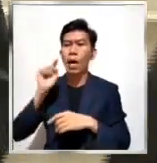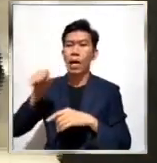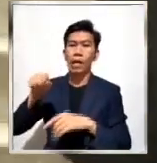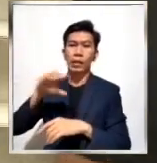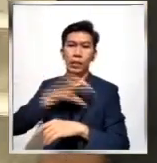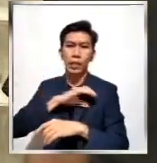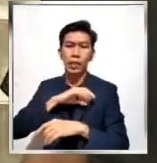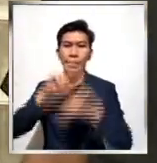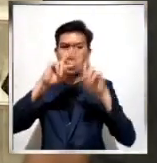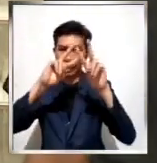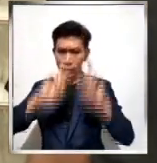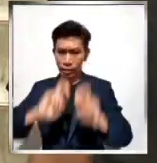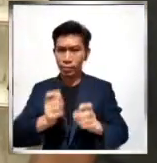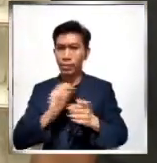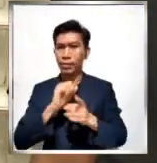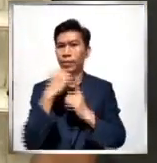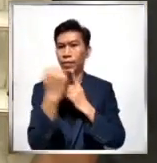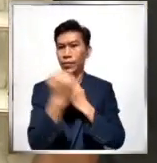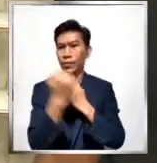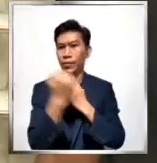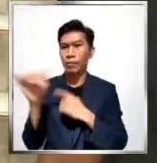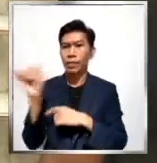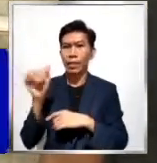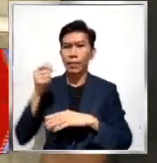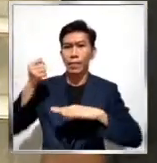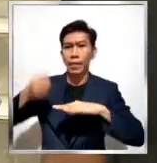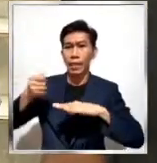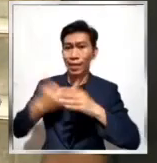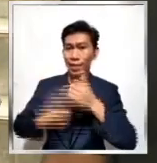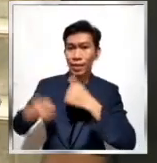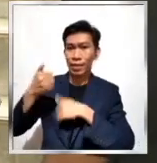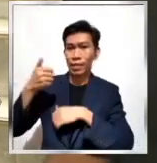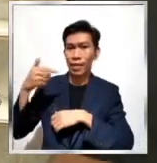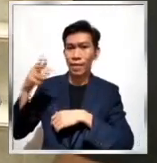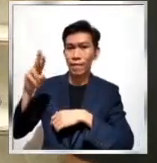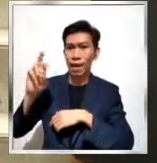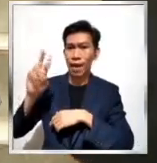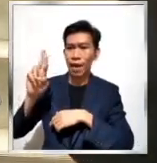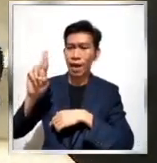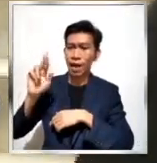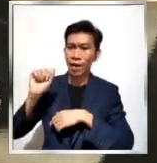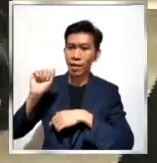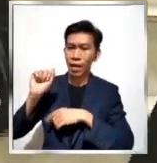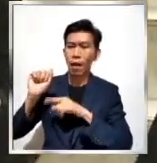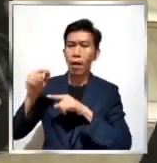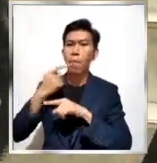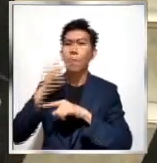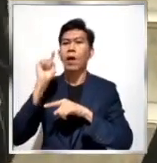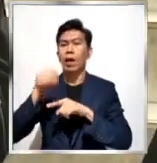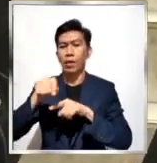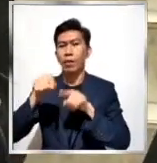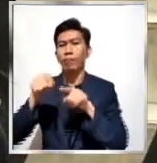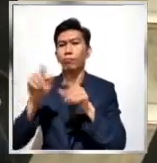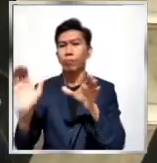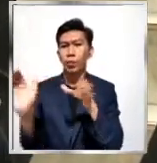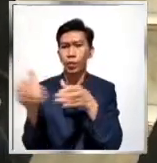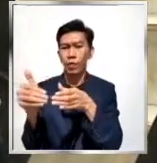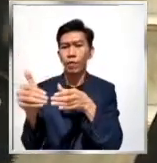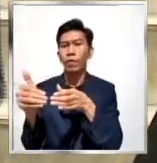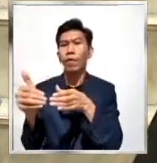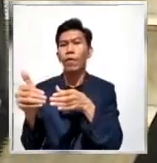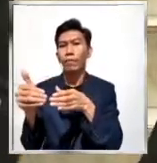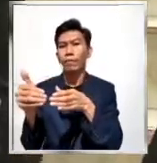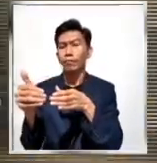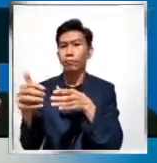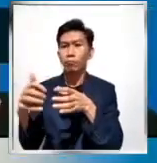Justice Secretary Menardo Guevara, inatasan na rin ang AO 35 Task Force on Extrajudicial Killings na bumuo ng